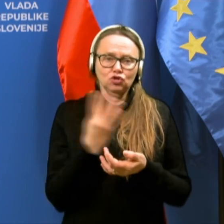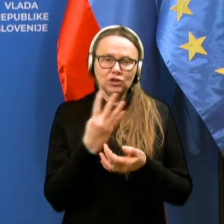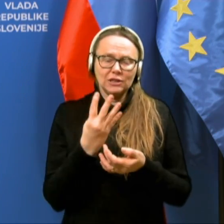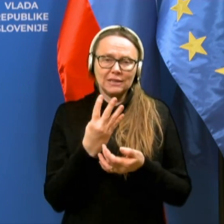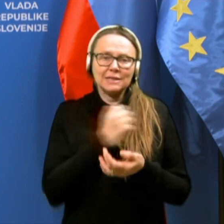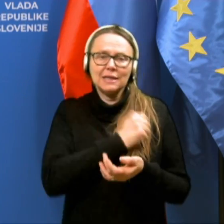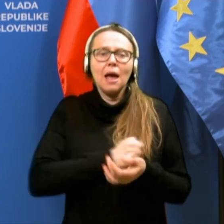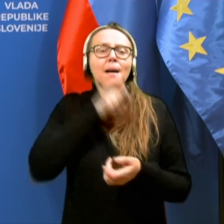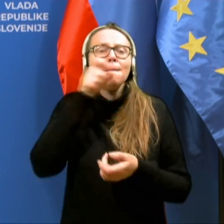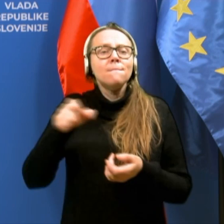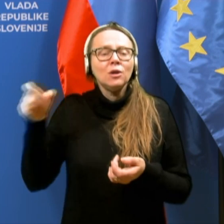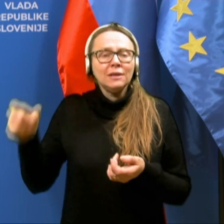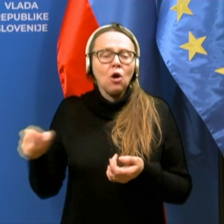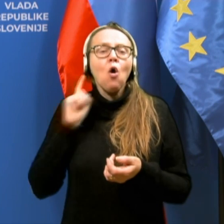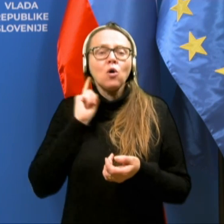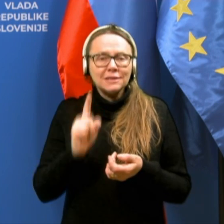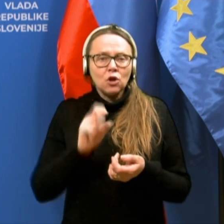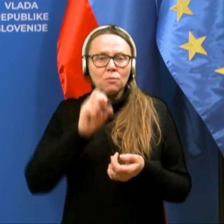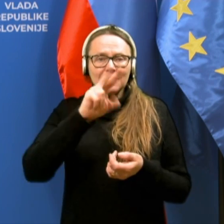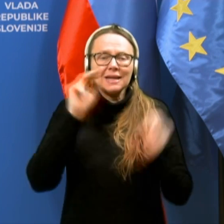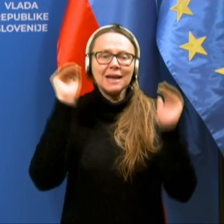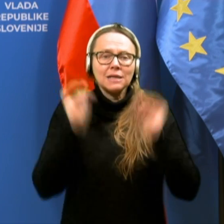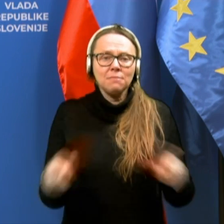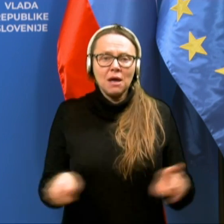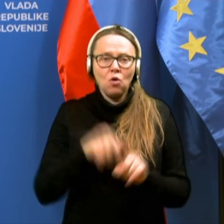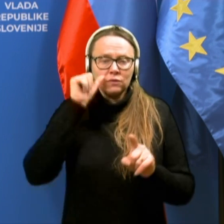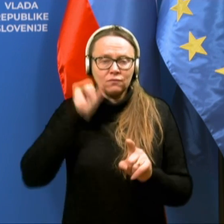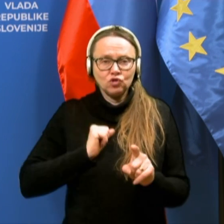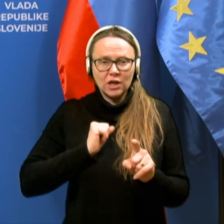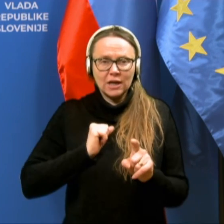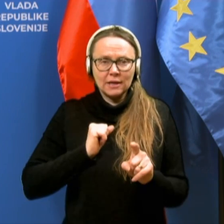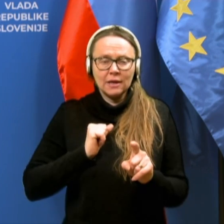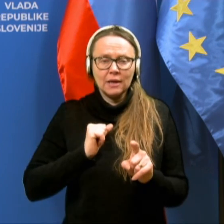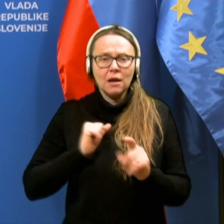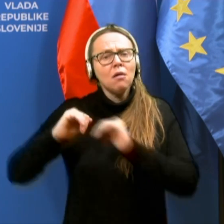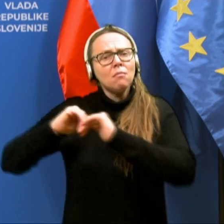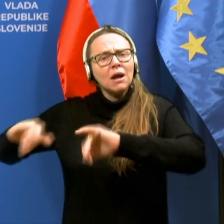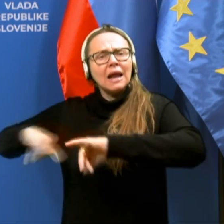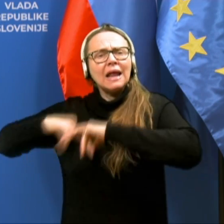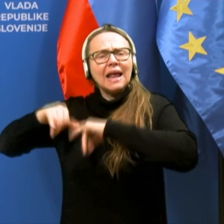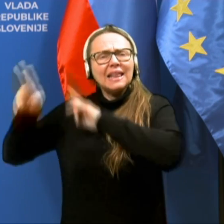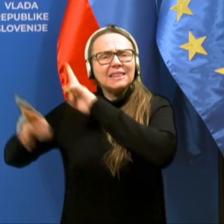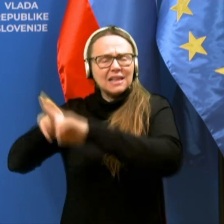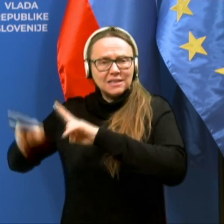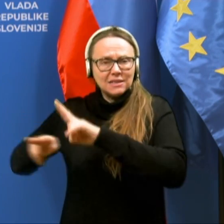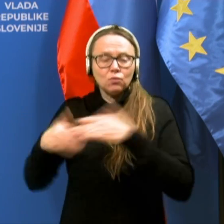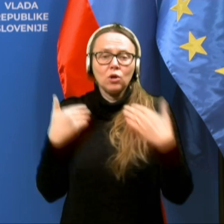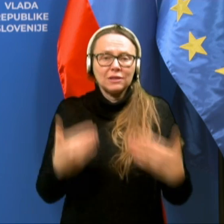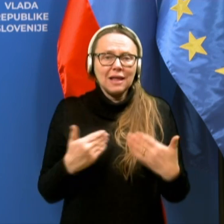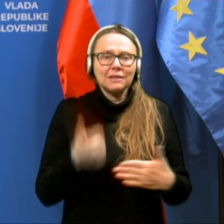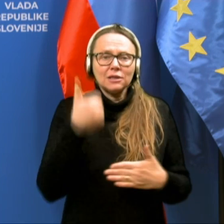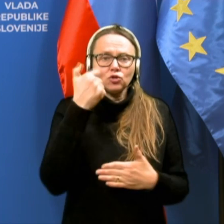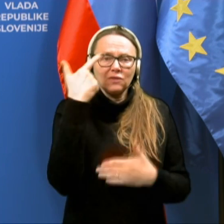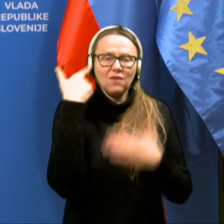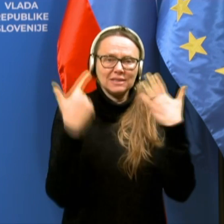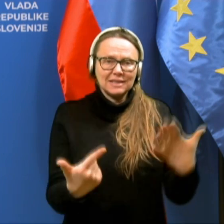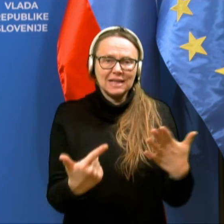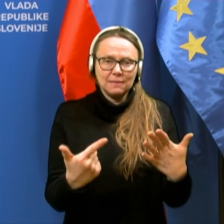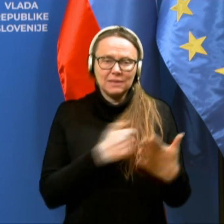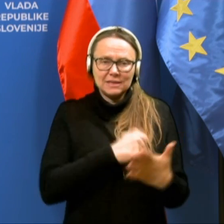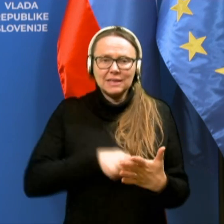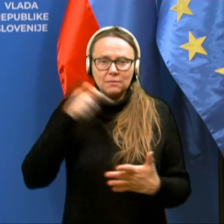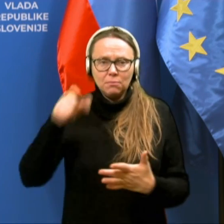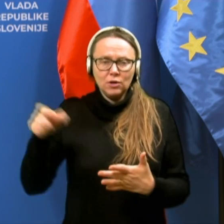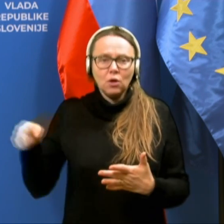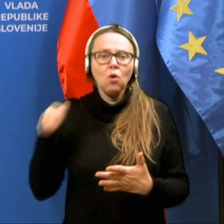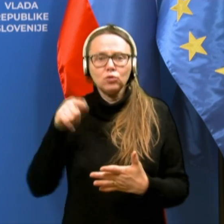1144 pacientov oziroma 13 manj kot včeraj. Na intenzivni negi se danes zdravi 172